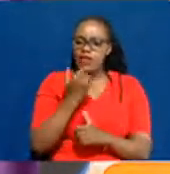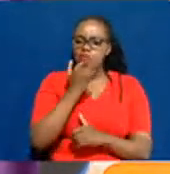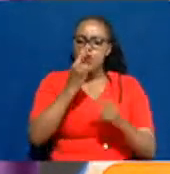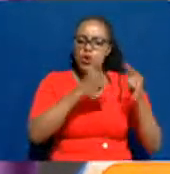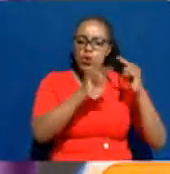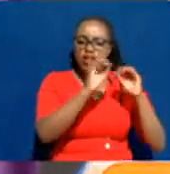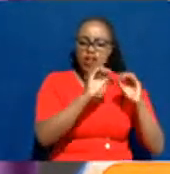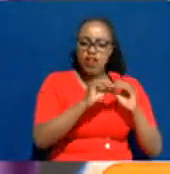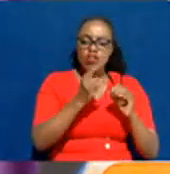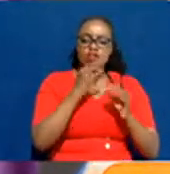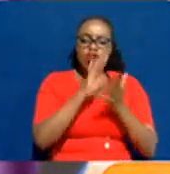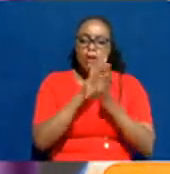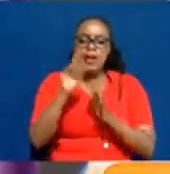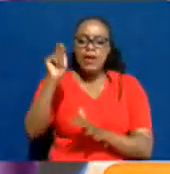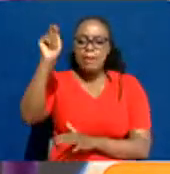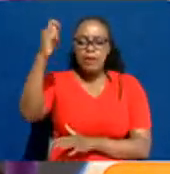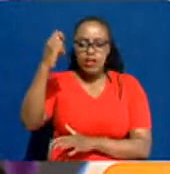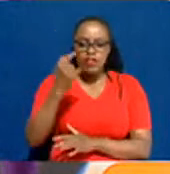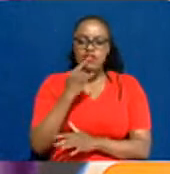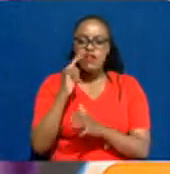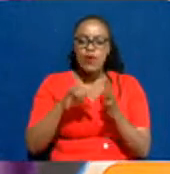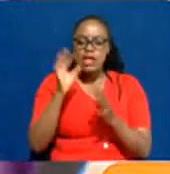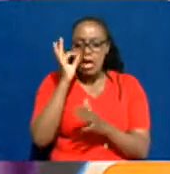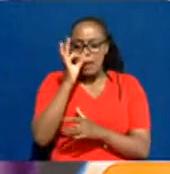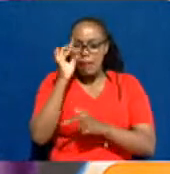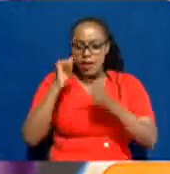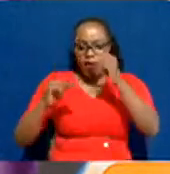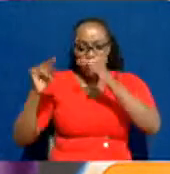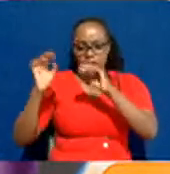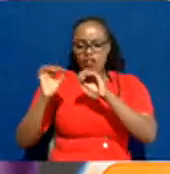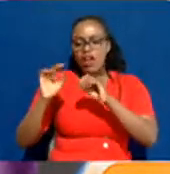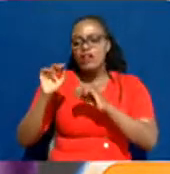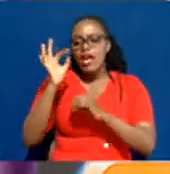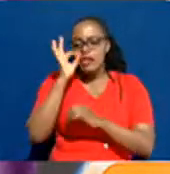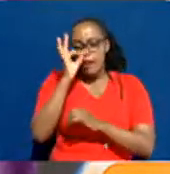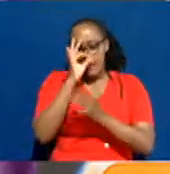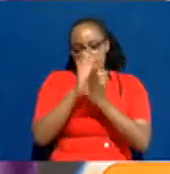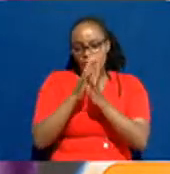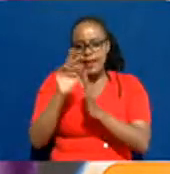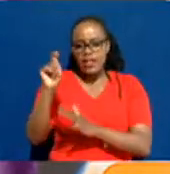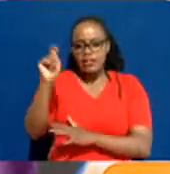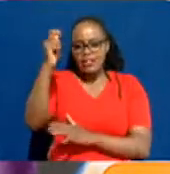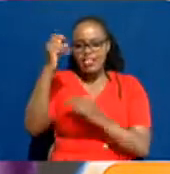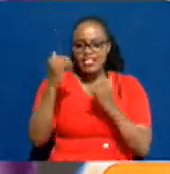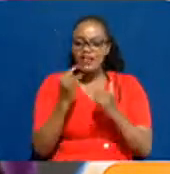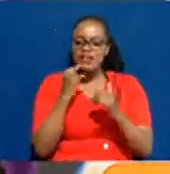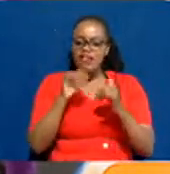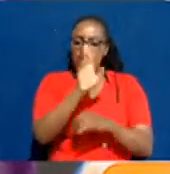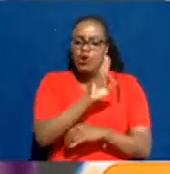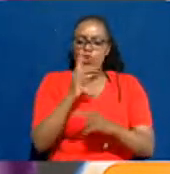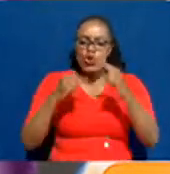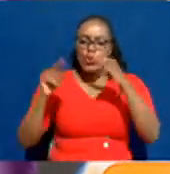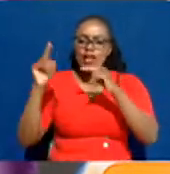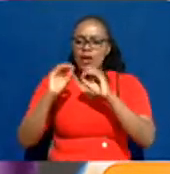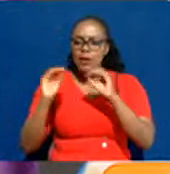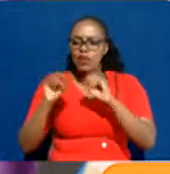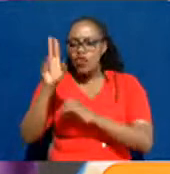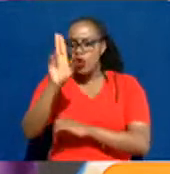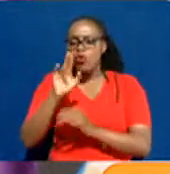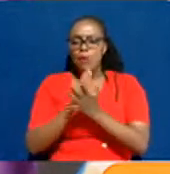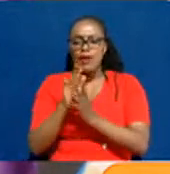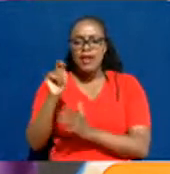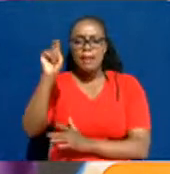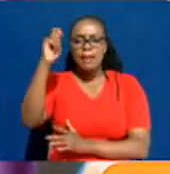hakushinda, Moi akakuwa rais. Mukasema Kibaki hakushinda, Kibaki akakuwa rais. Mukasema Uhuru hakushinda, Uhuru akakuwa